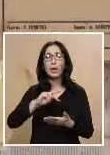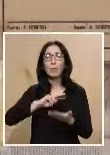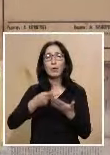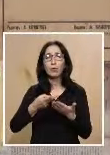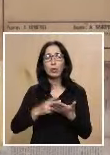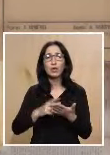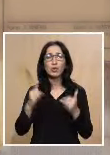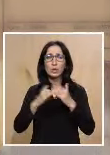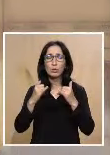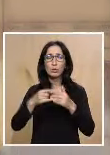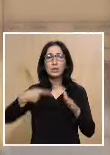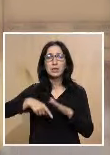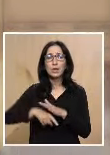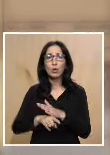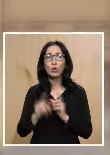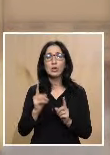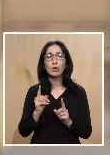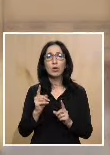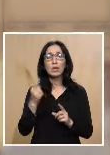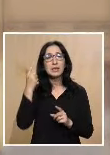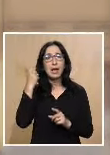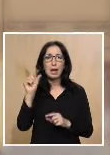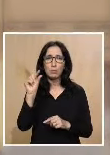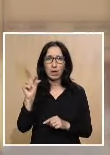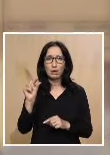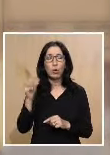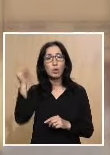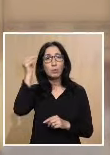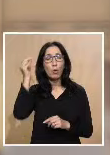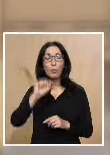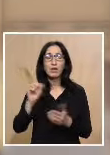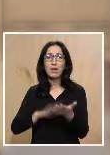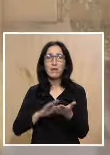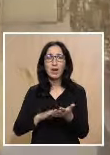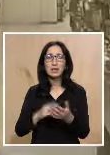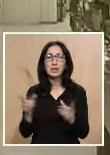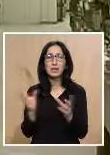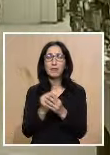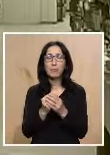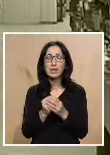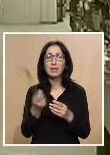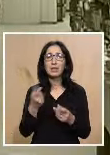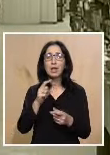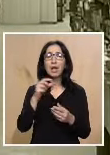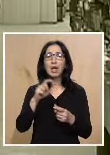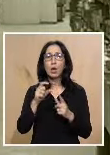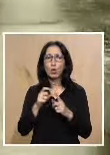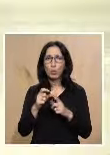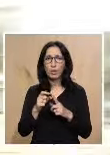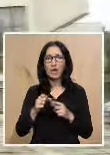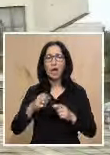русенски корени Змей Горянин, за когото русенци знаят малко. Спомени и факти в съвместната ни рубрика с Държавен архив